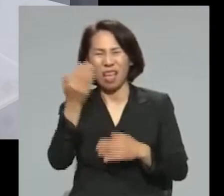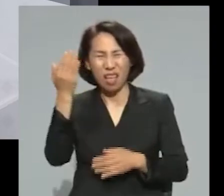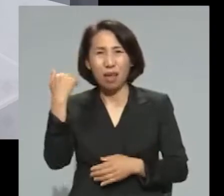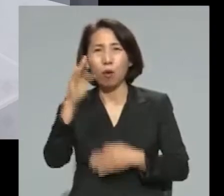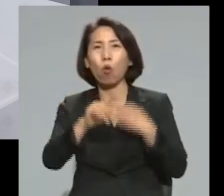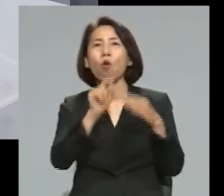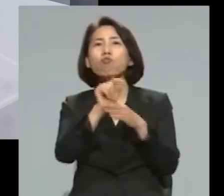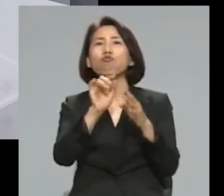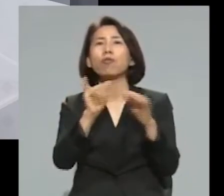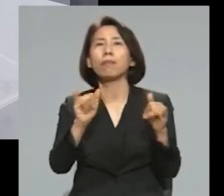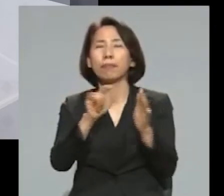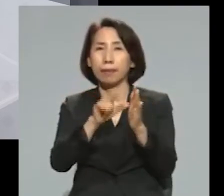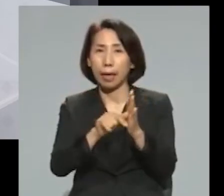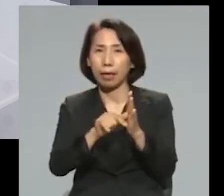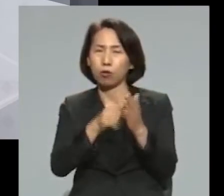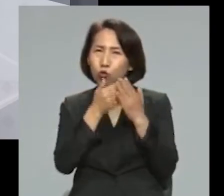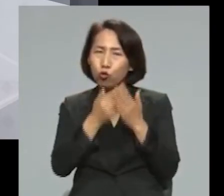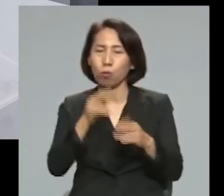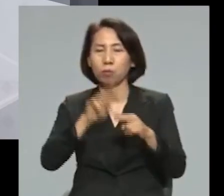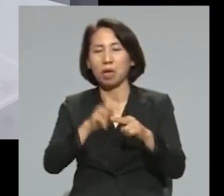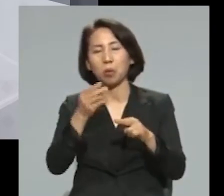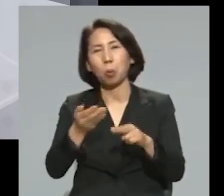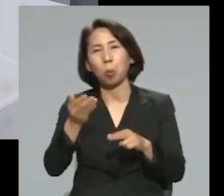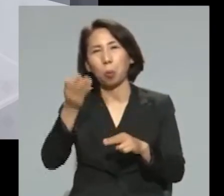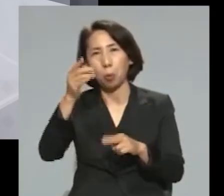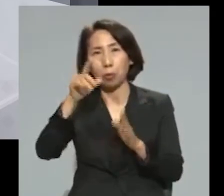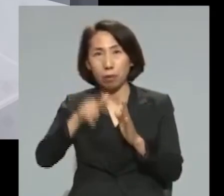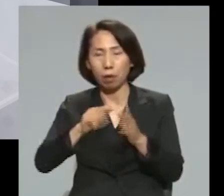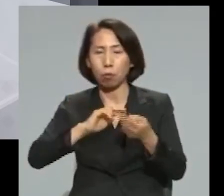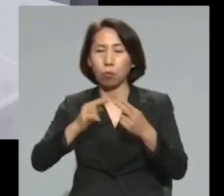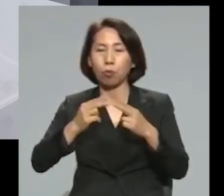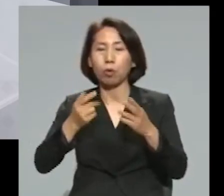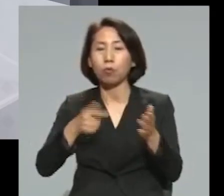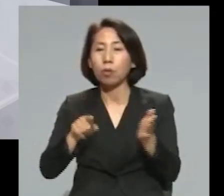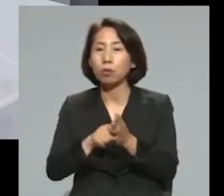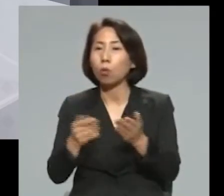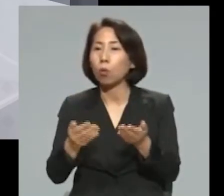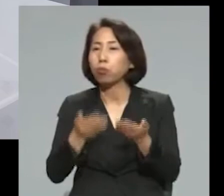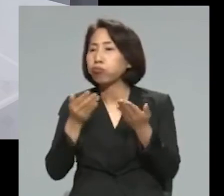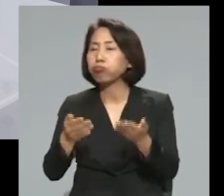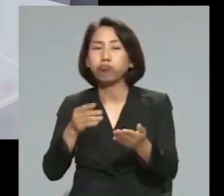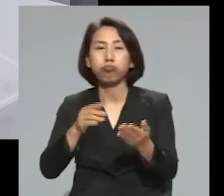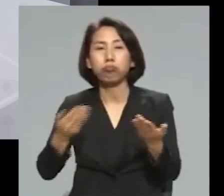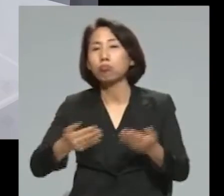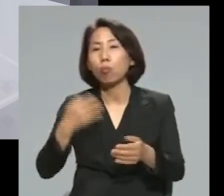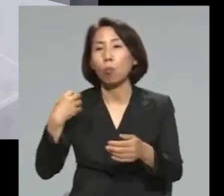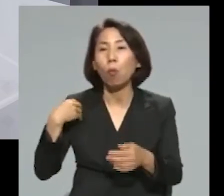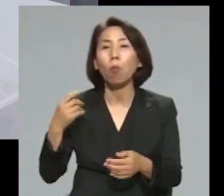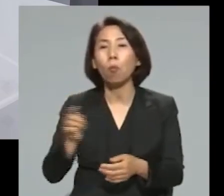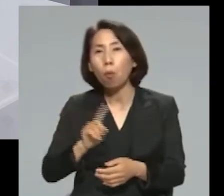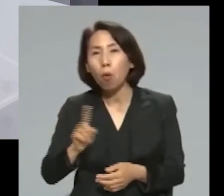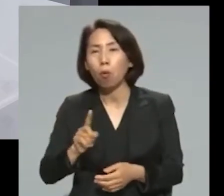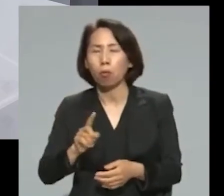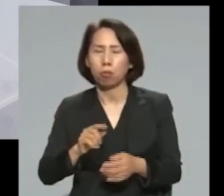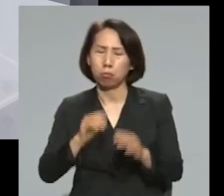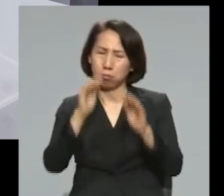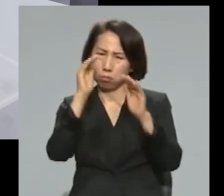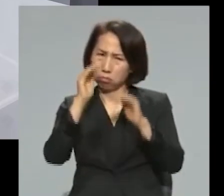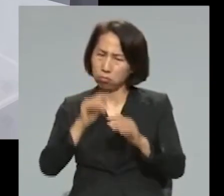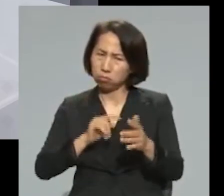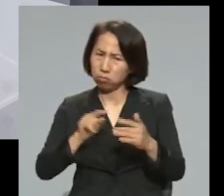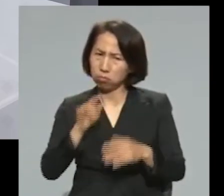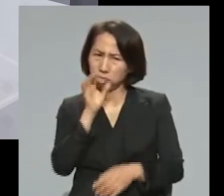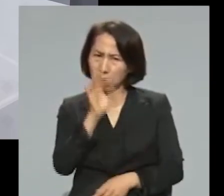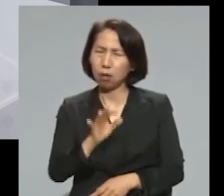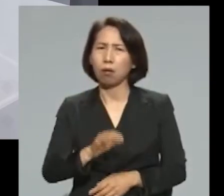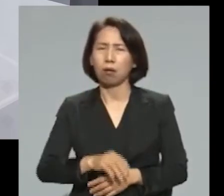중요 요직으로 계실 때 고령을 위해 뭘 했는지 전 도저히 이해할 수가